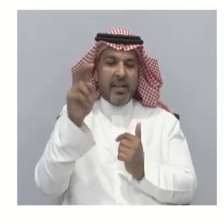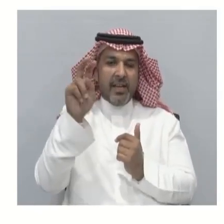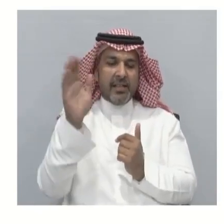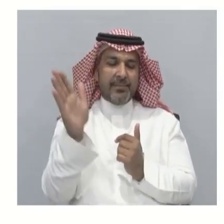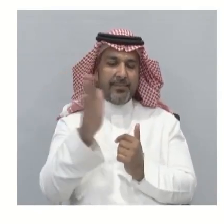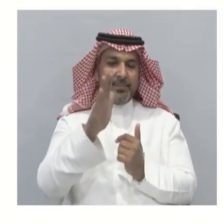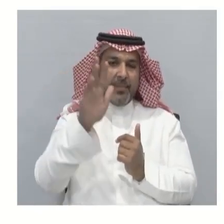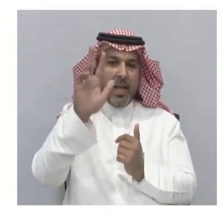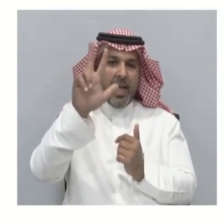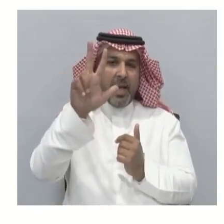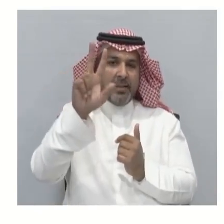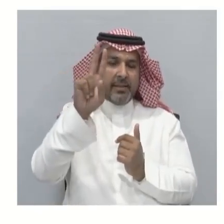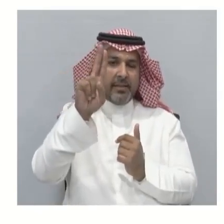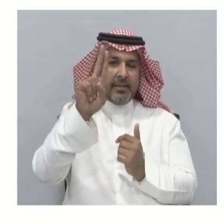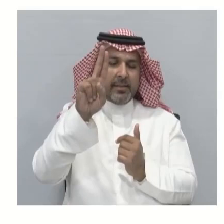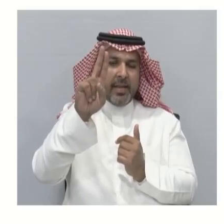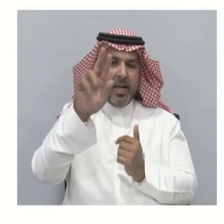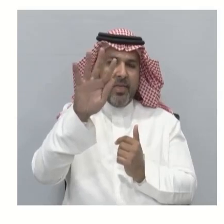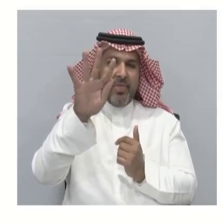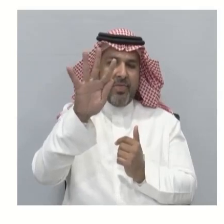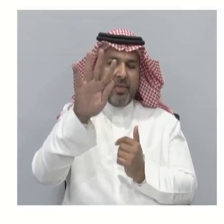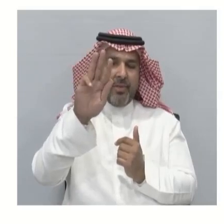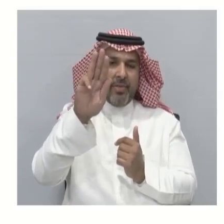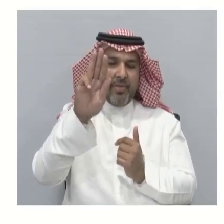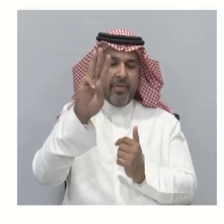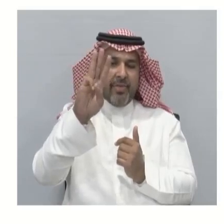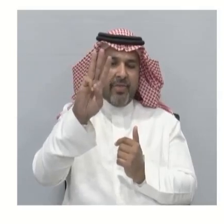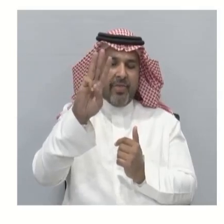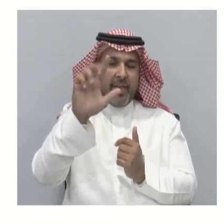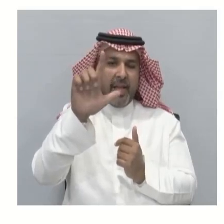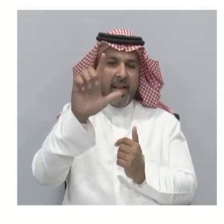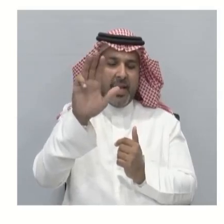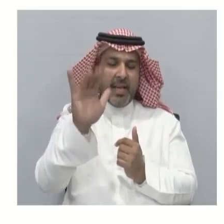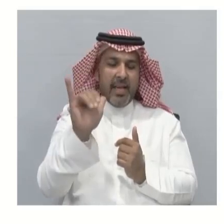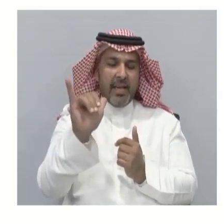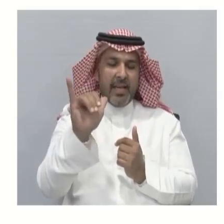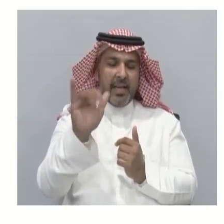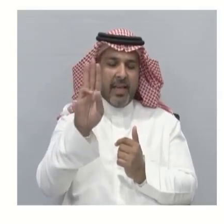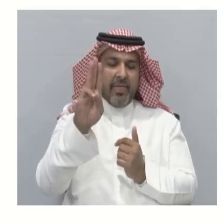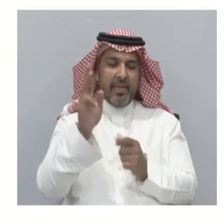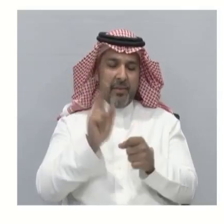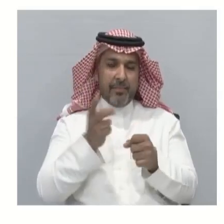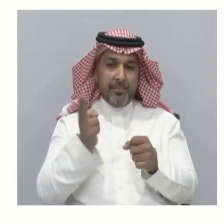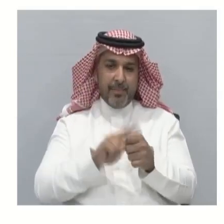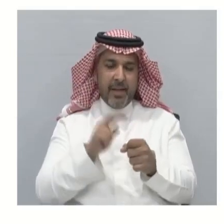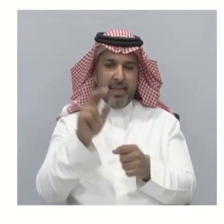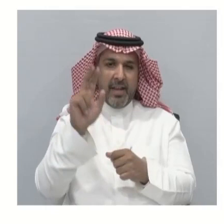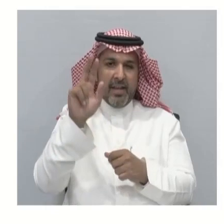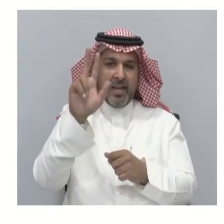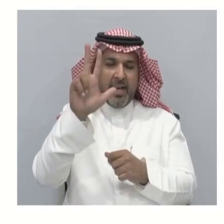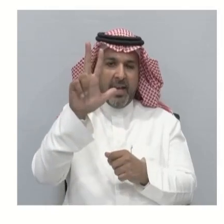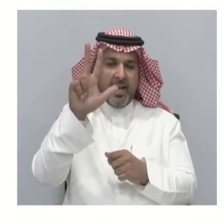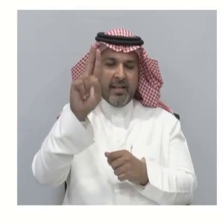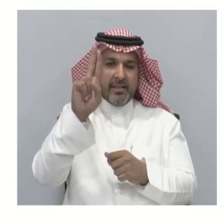ماذا هي مثلث يربط لي بين يعني طاولتين على اريكه او اريكتي على طاوله